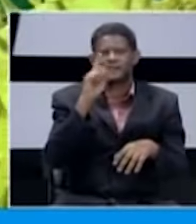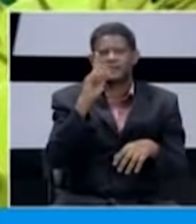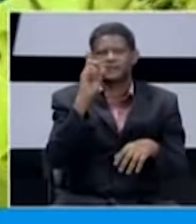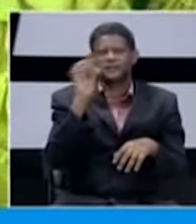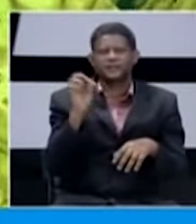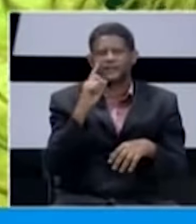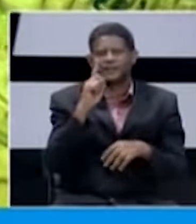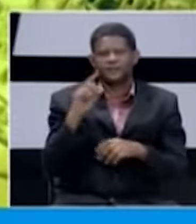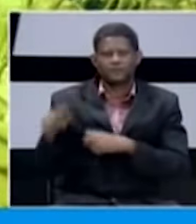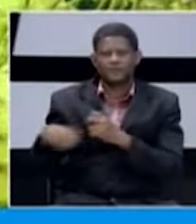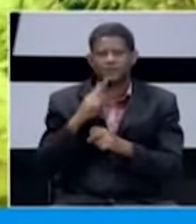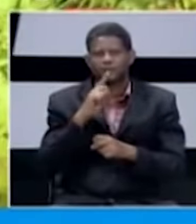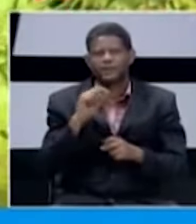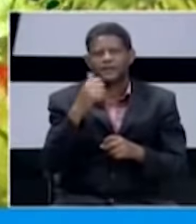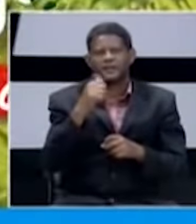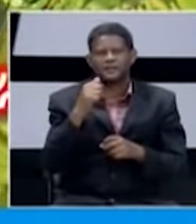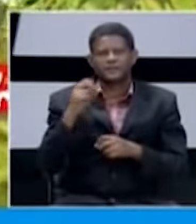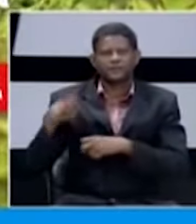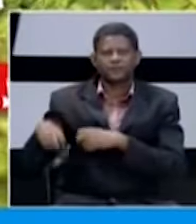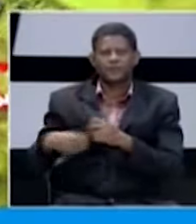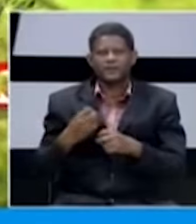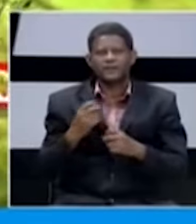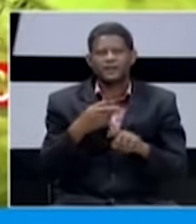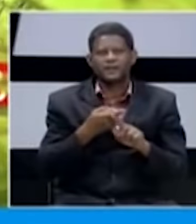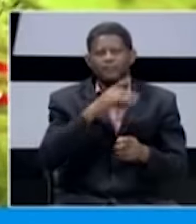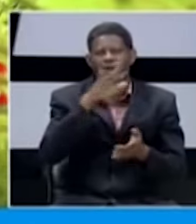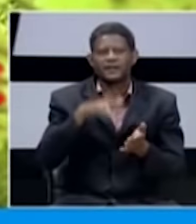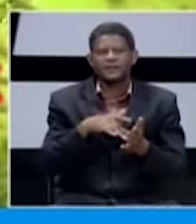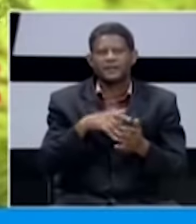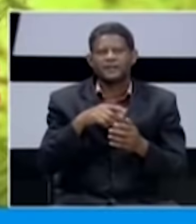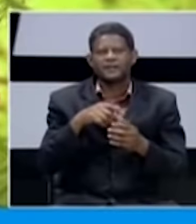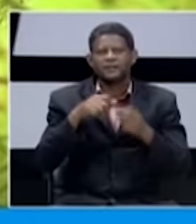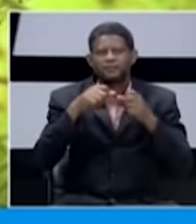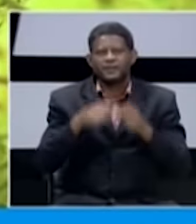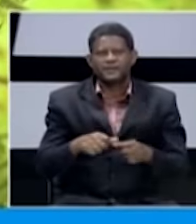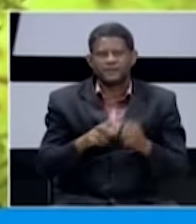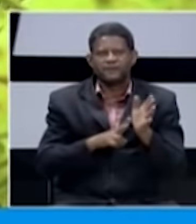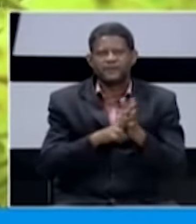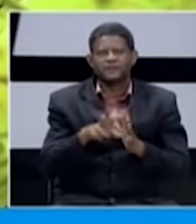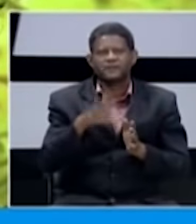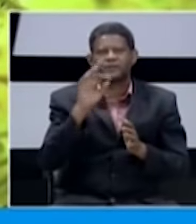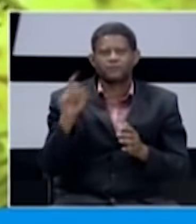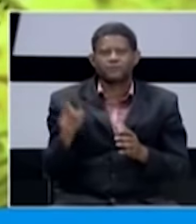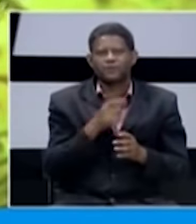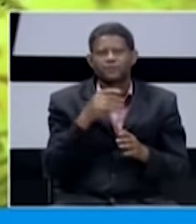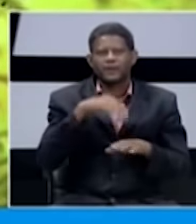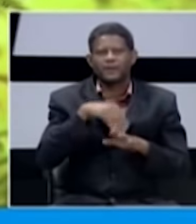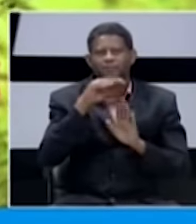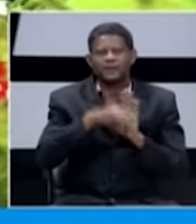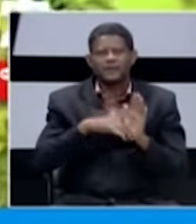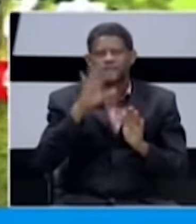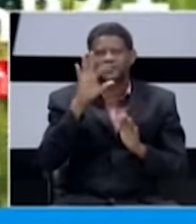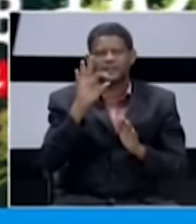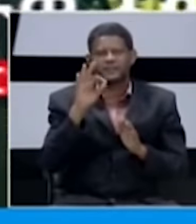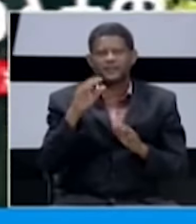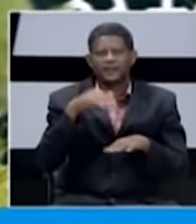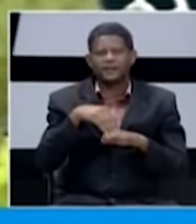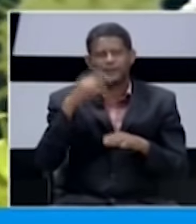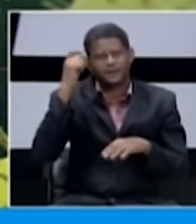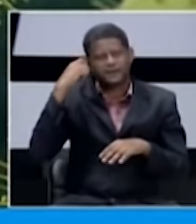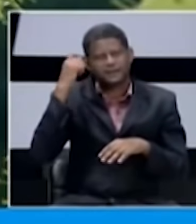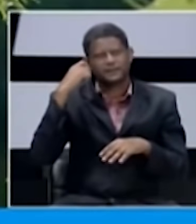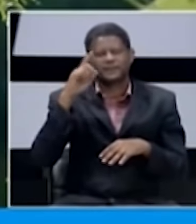እዮም 10 ወገናት ካብ መወሸቢ ማእኸል ቫይረስ ኮሮና ዝተረኸቦም ኮይኖም ኣብ መቐለ 9 ወገናት ኣብ